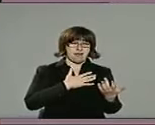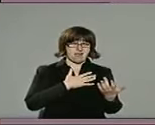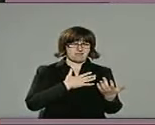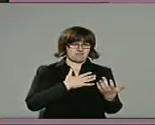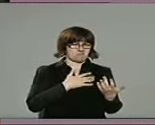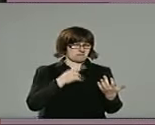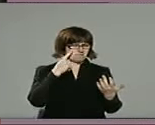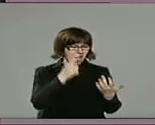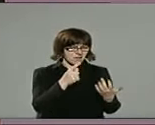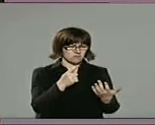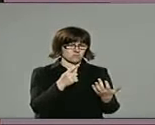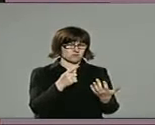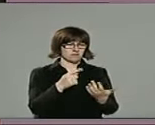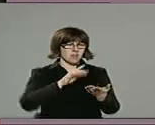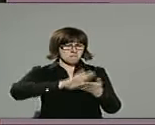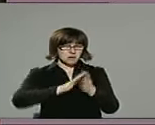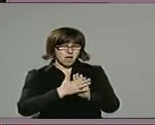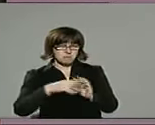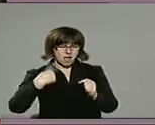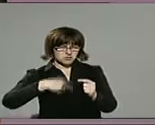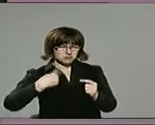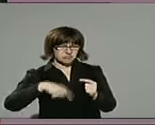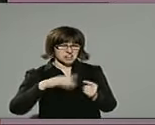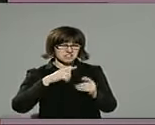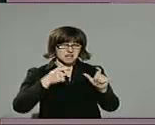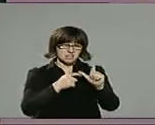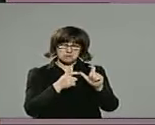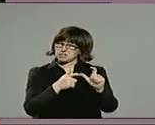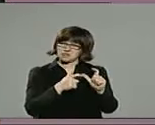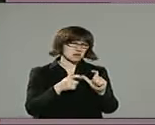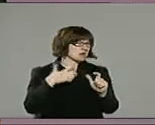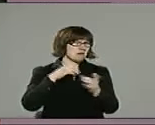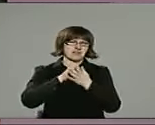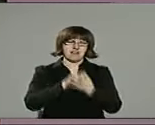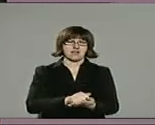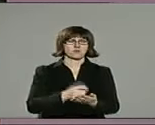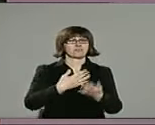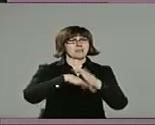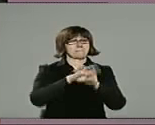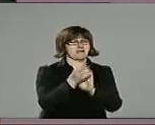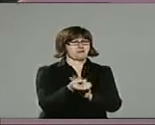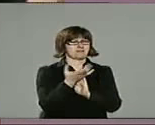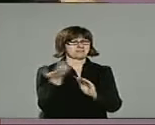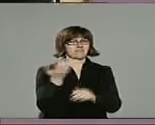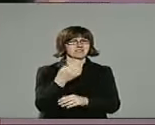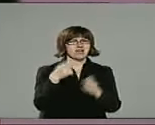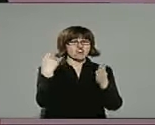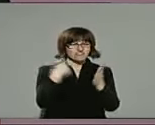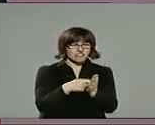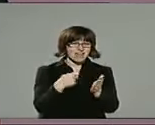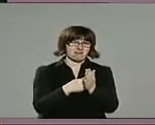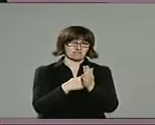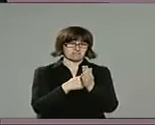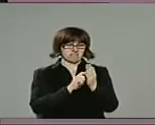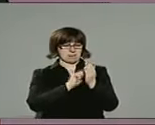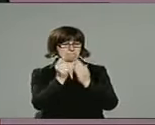dass es der SPD jemals an Pragmatismus gemangelt hat. Mein Eindruck war, manchmal ist es uns eher passiert, dass die Werte, die